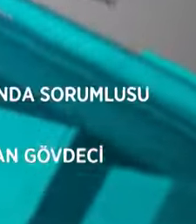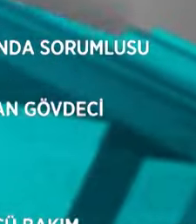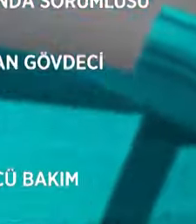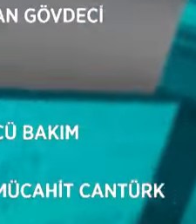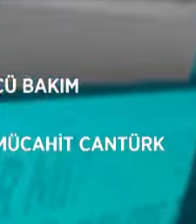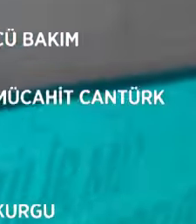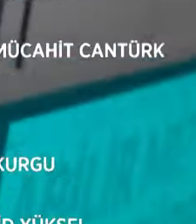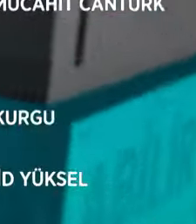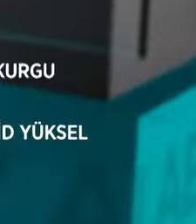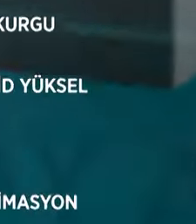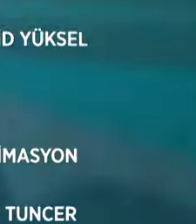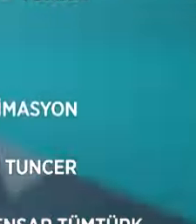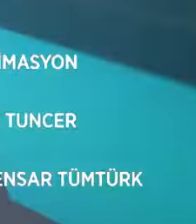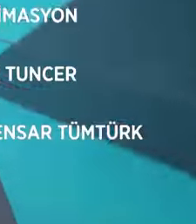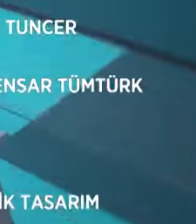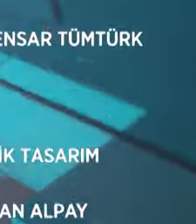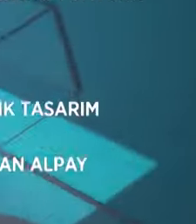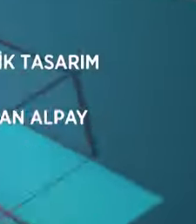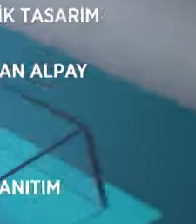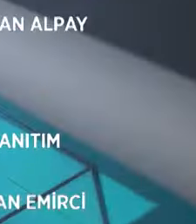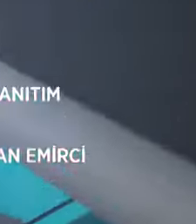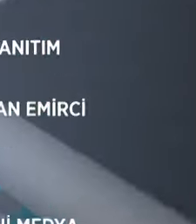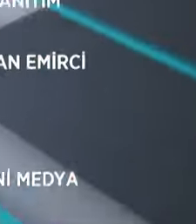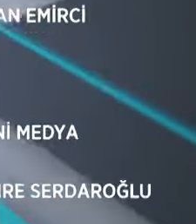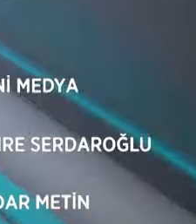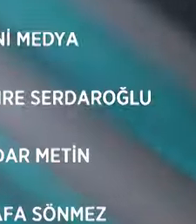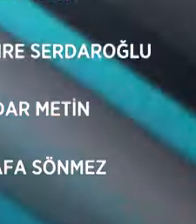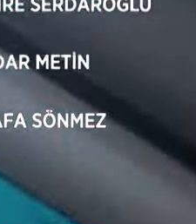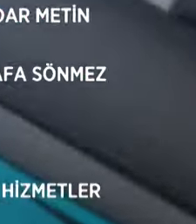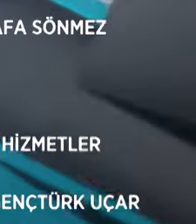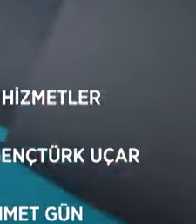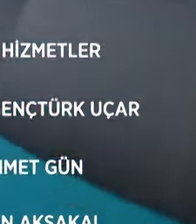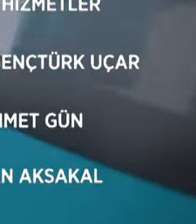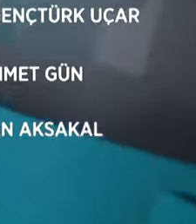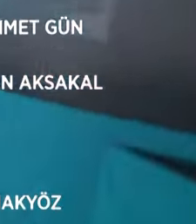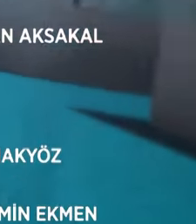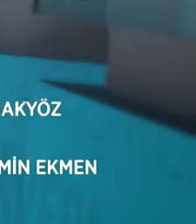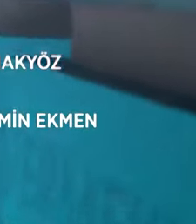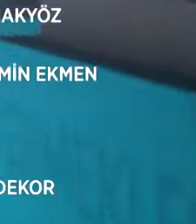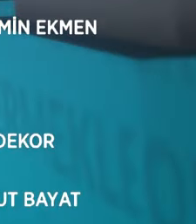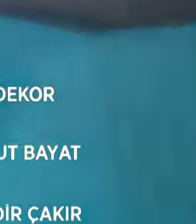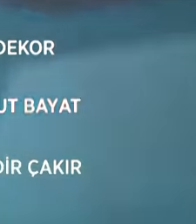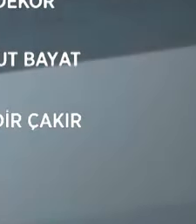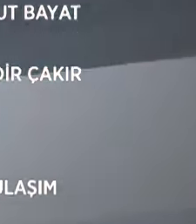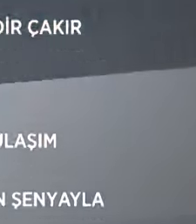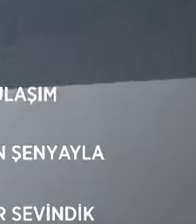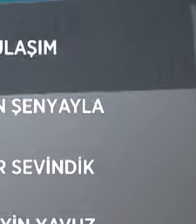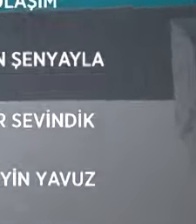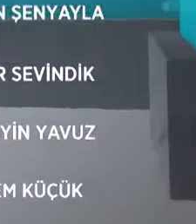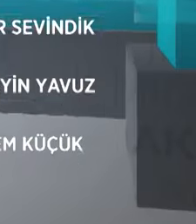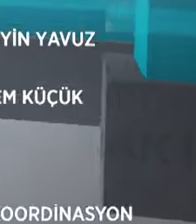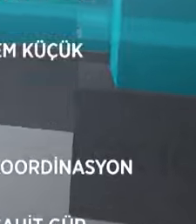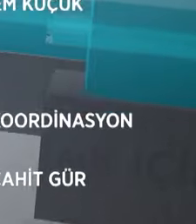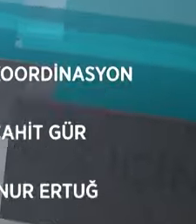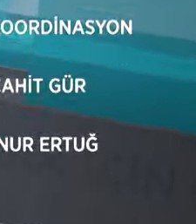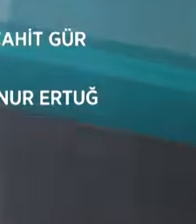Hücür farz mıdır, vacip midir? Sadece orasını bozan bir hanımefendi bu. Dinimizde zorlama var mıdır? Hangi kişilere kurban düşer?